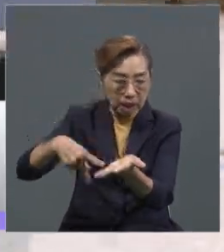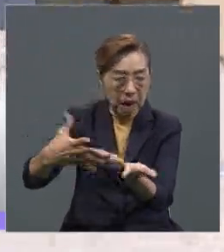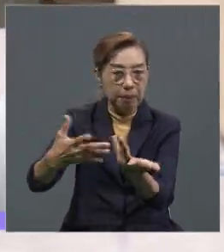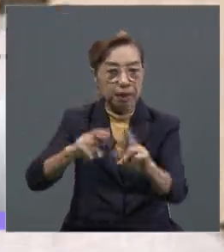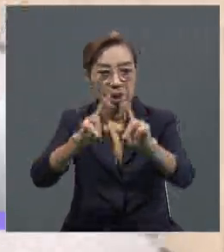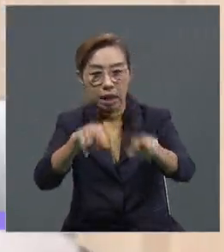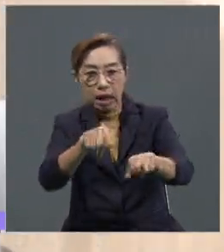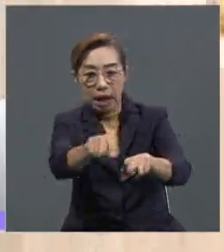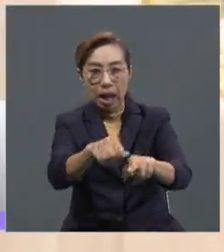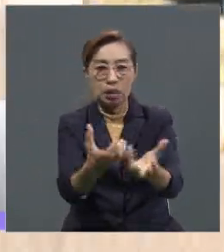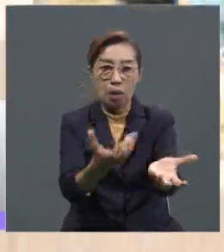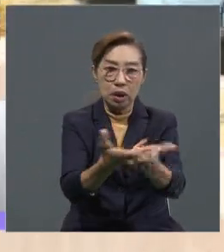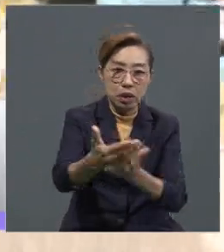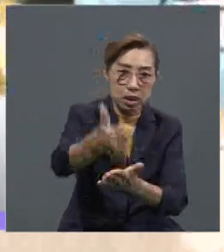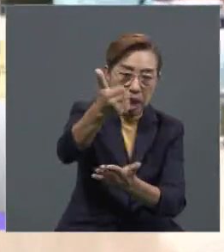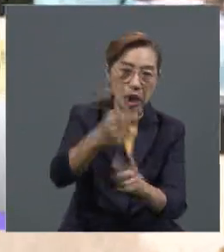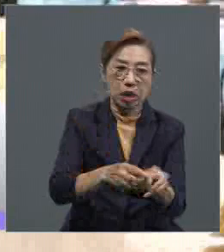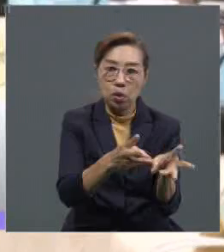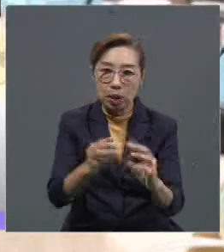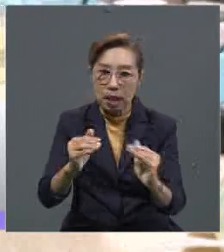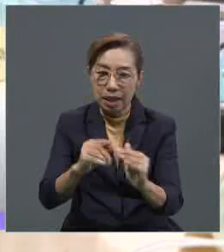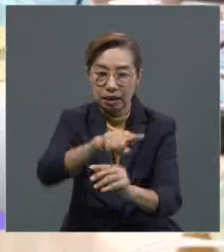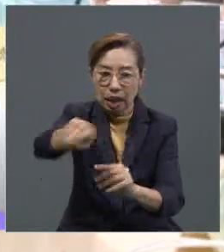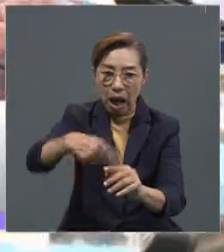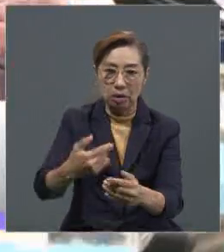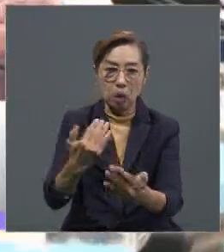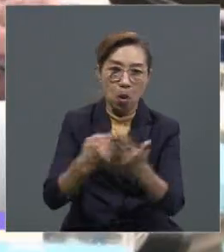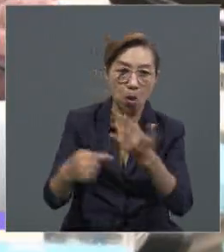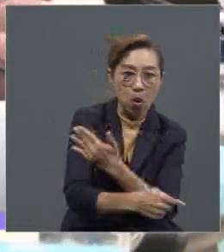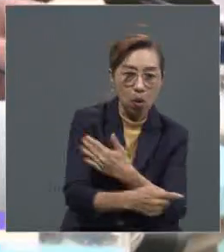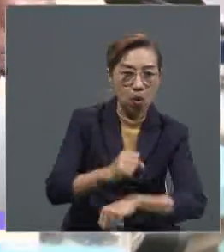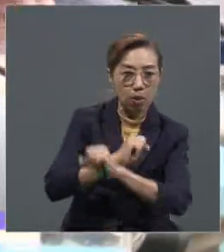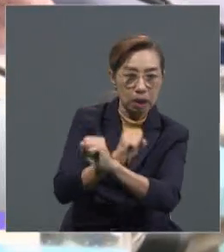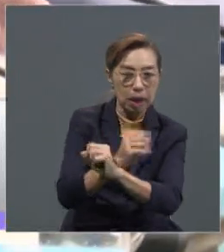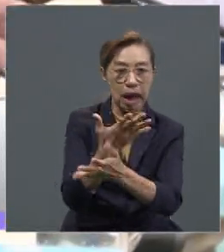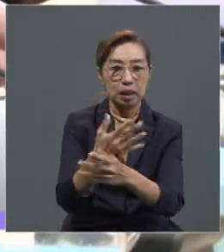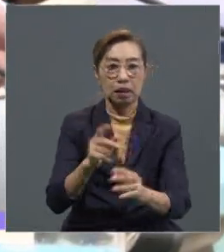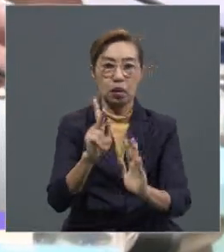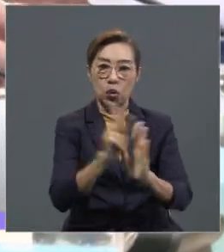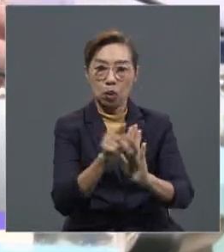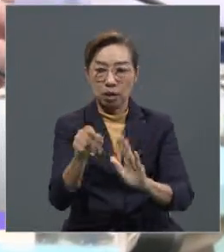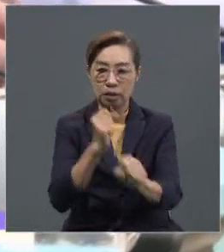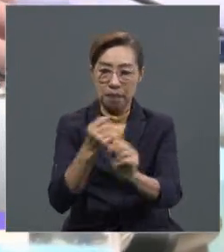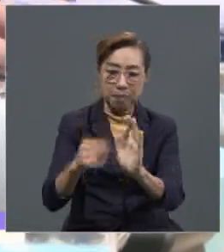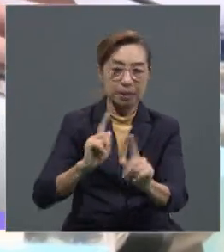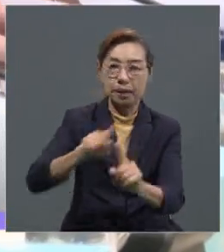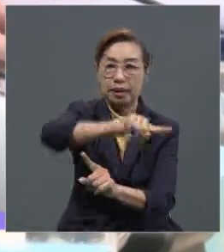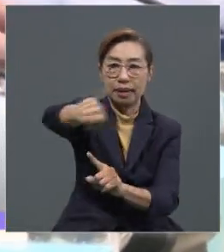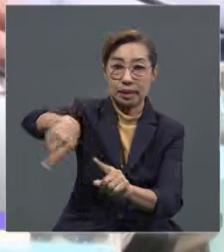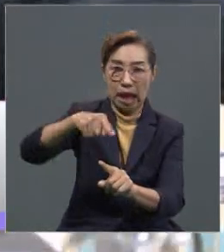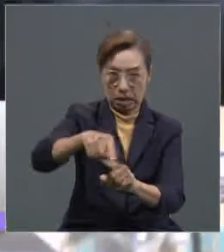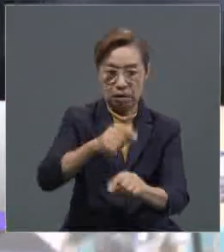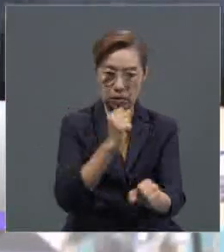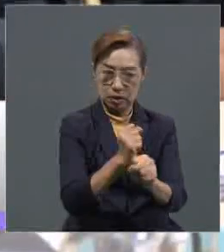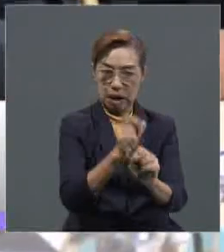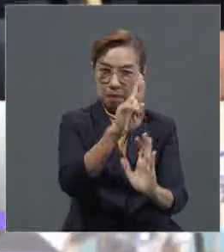การรับสิทธิ์แนวทางการป้องกันการทุจริตแล้วก็การทำผิดเงื่อนไขของโครงการค่ะโดยนายจุลพันธ์อมรวิวัฒน์รัฐมนตรี